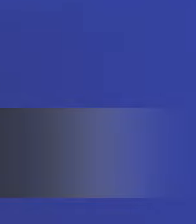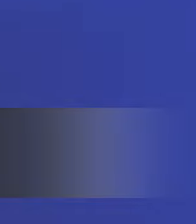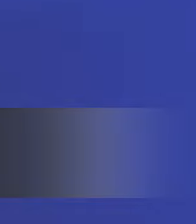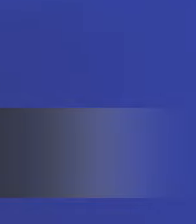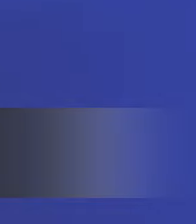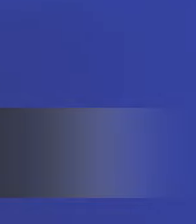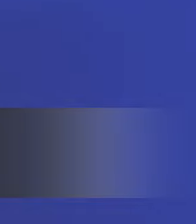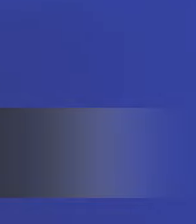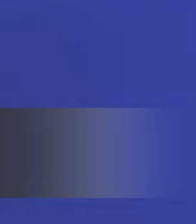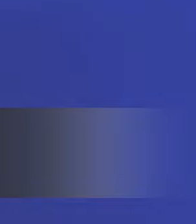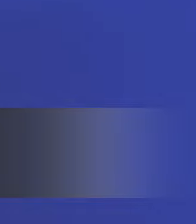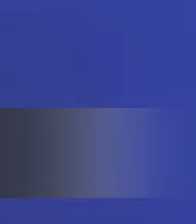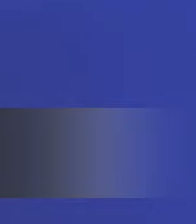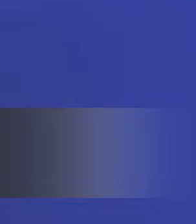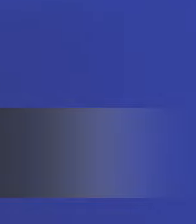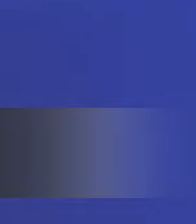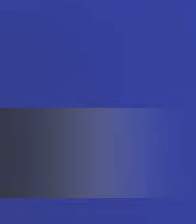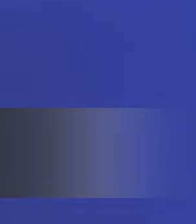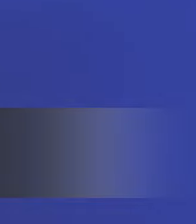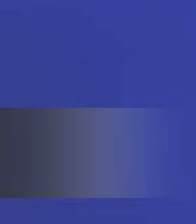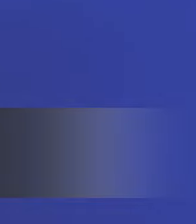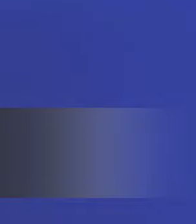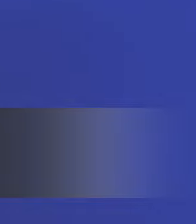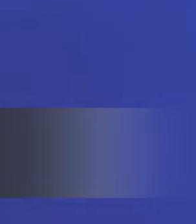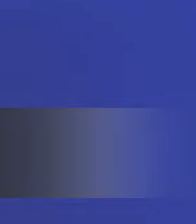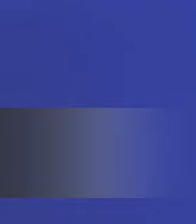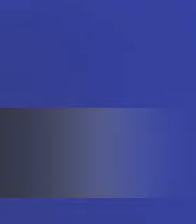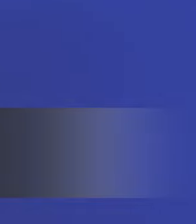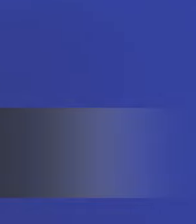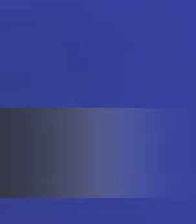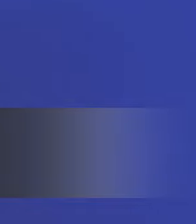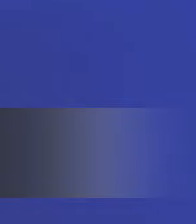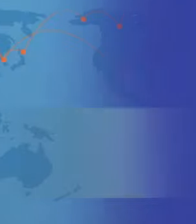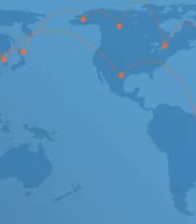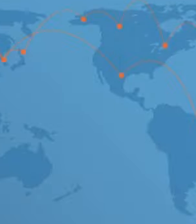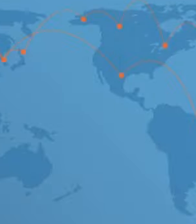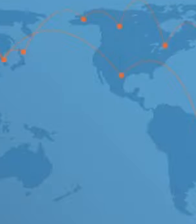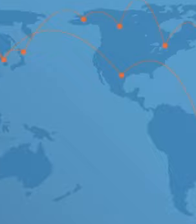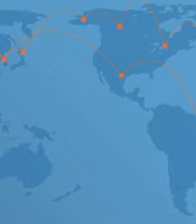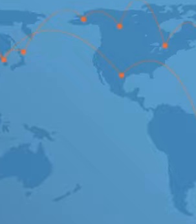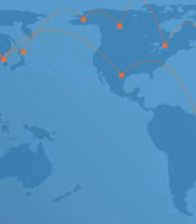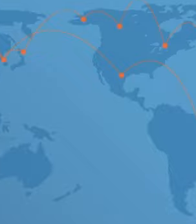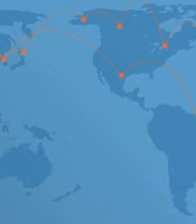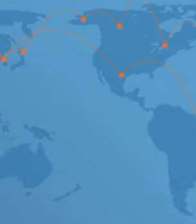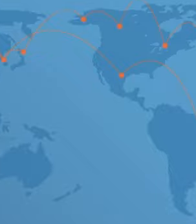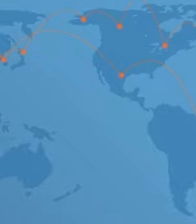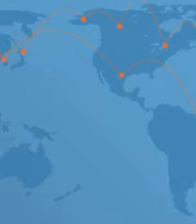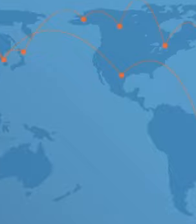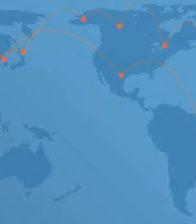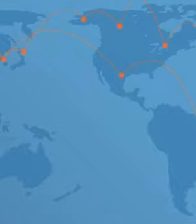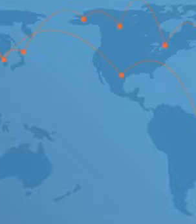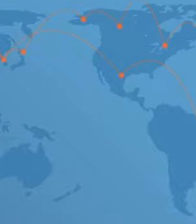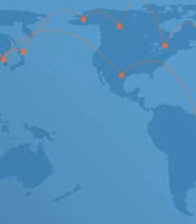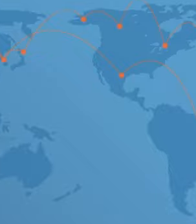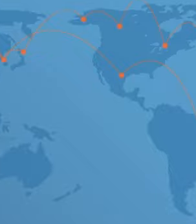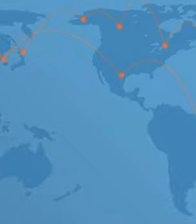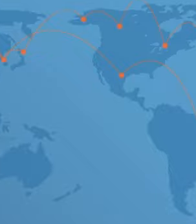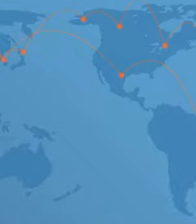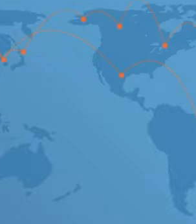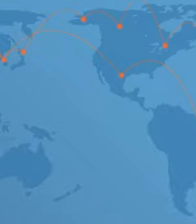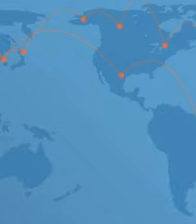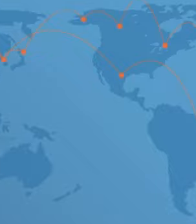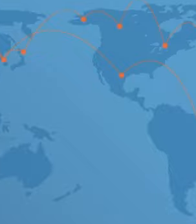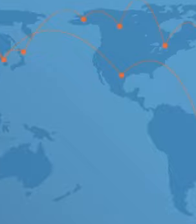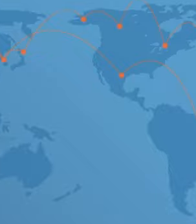마음 다해서 또 마음으로 함께 읽어주시면 감사하겠습니다. 1절부터 읽겠습니다. 그때 헤롯 왕이 손을 들어 교회 중에서